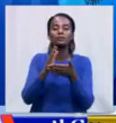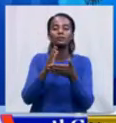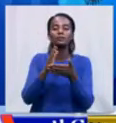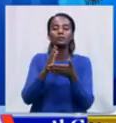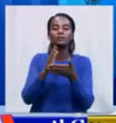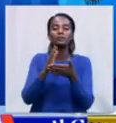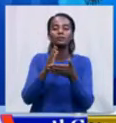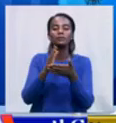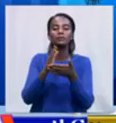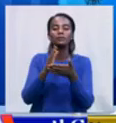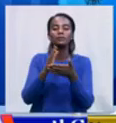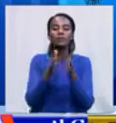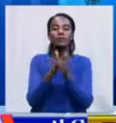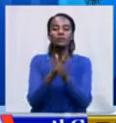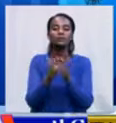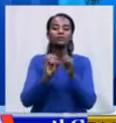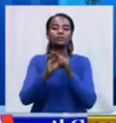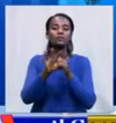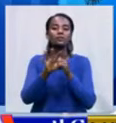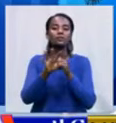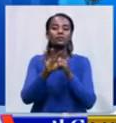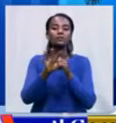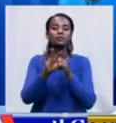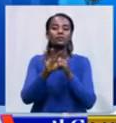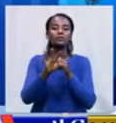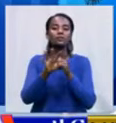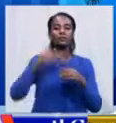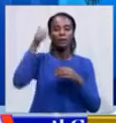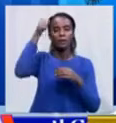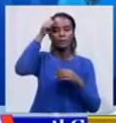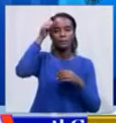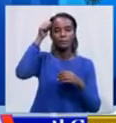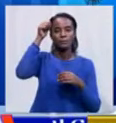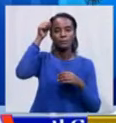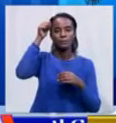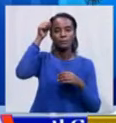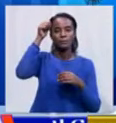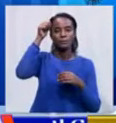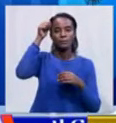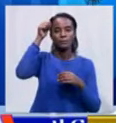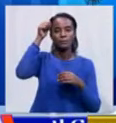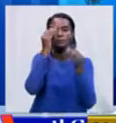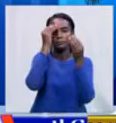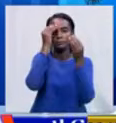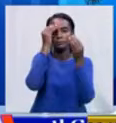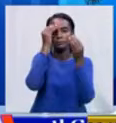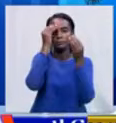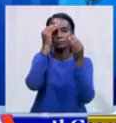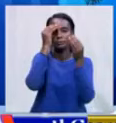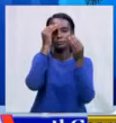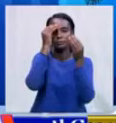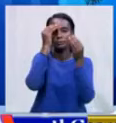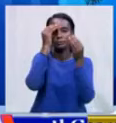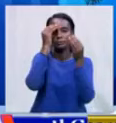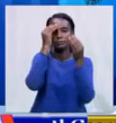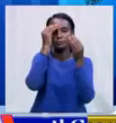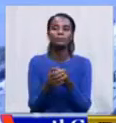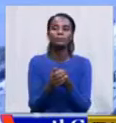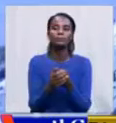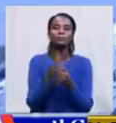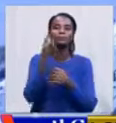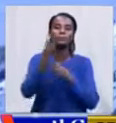የተገለጸው። ከውልቂጥ ቅርንጫፋችን ሪፖርተራችን አማን ቢካ ያደረሰን ዘገባ ዳዊት ኃይለየሱስ ያቀርበዋል።